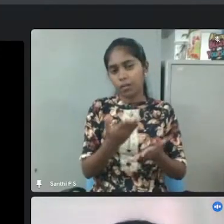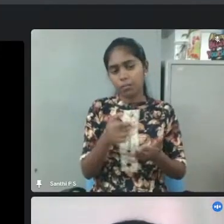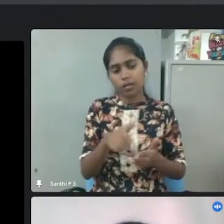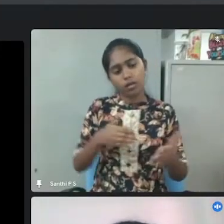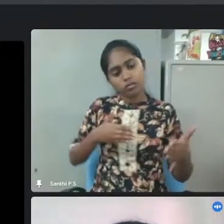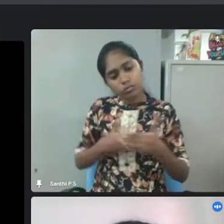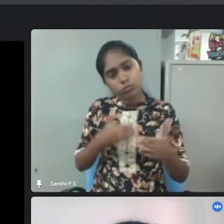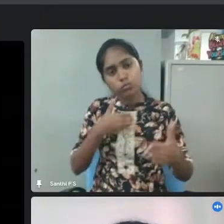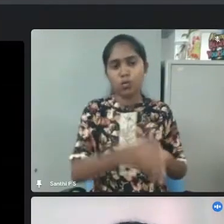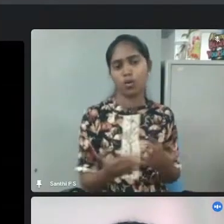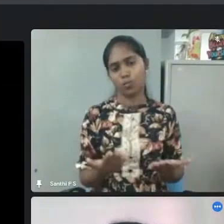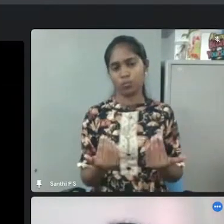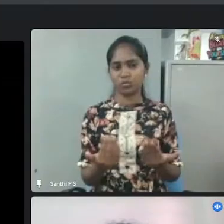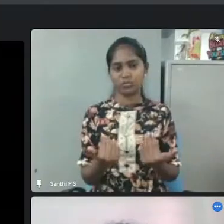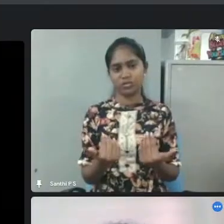മറികടക്കാവുന്നതാണ് എന്നുള്ളതാണ്.